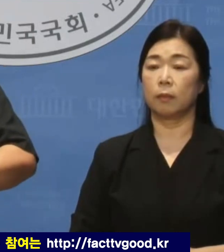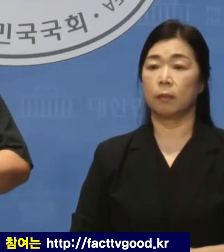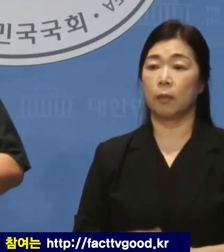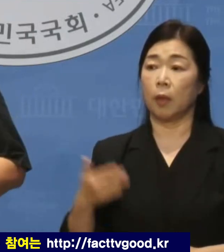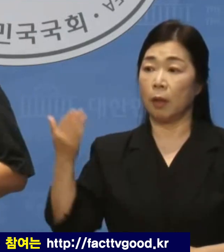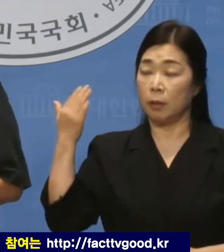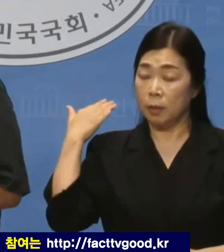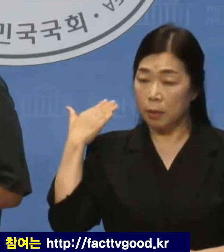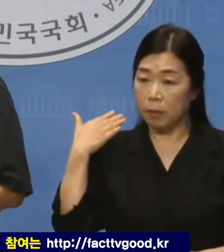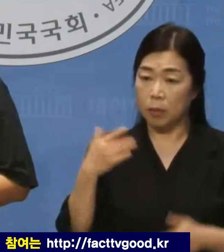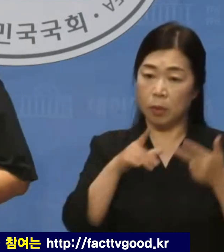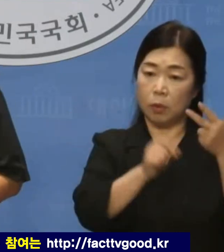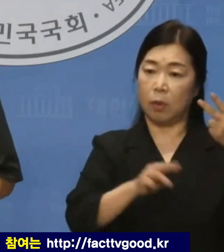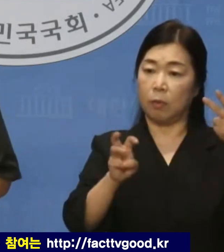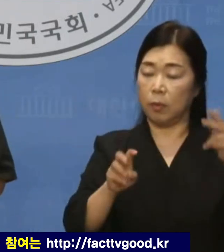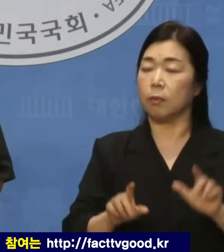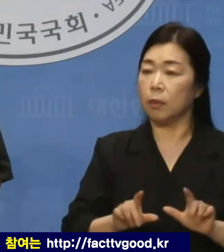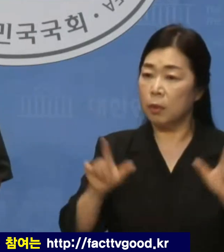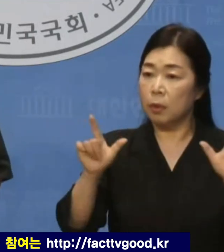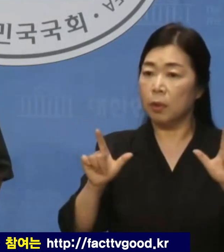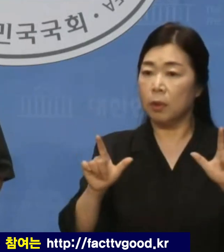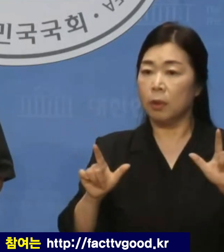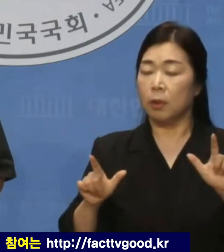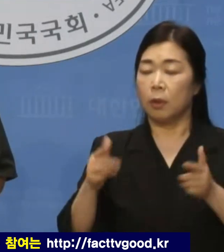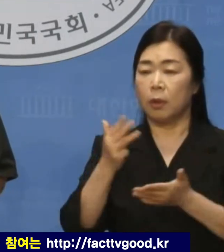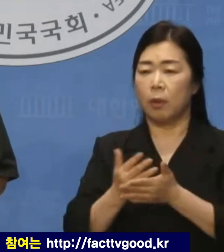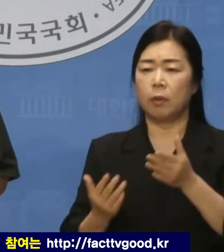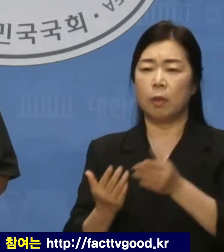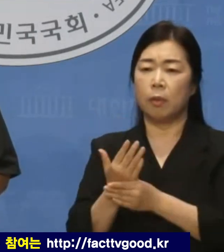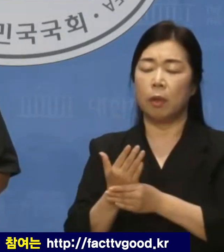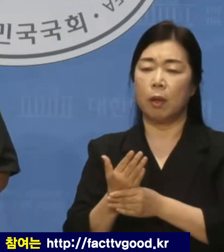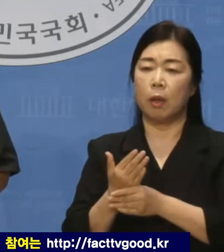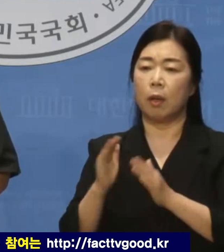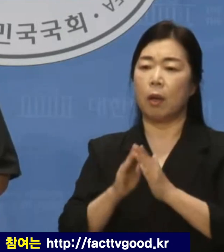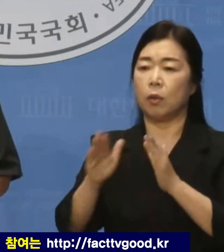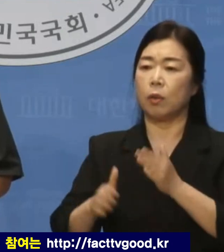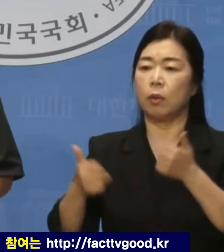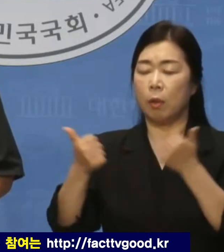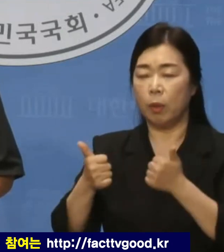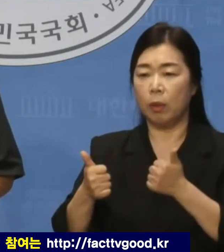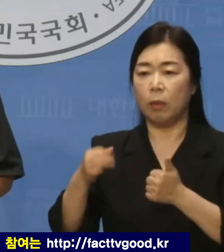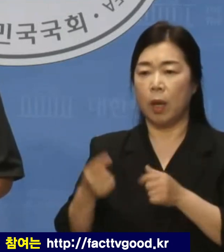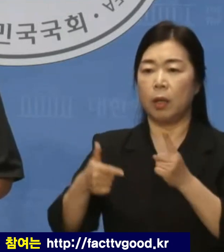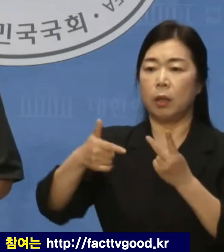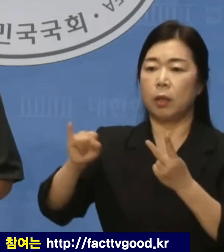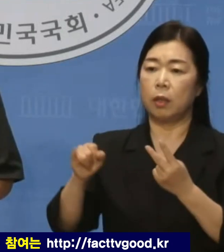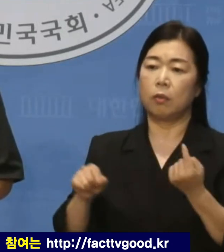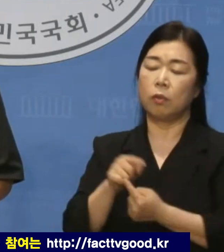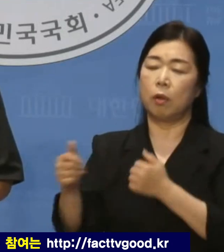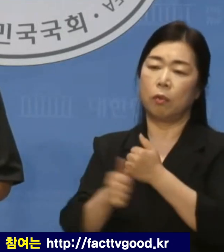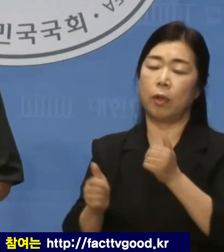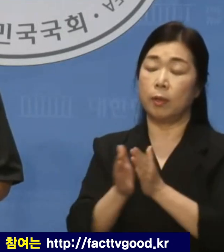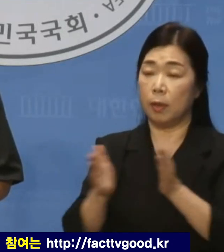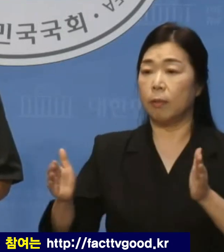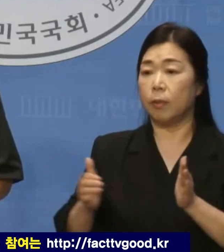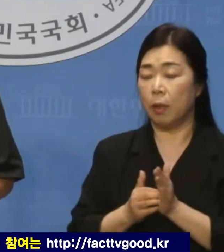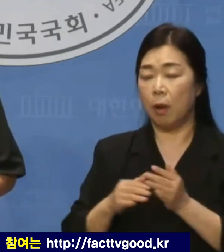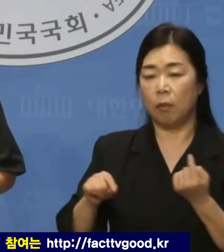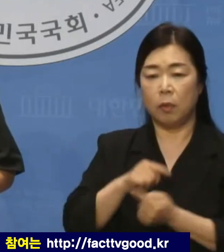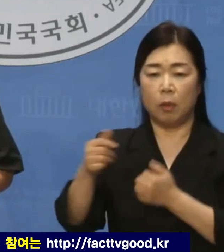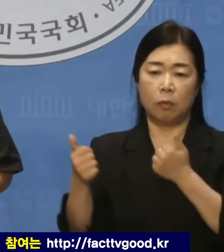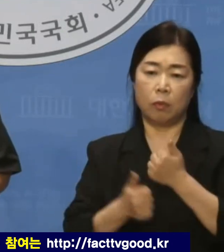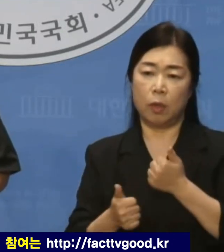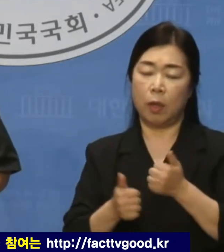네, 지난 7월 30일 이태원 참사 유가족협의회는 2기 운영위원회가 출범되었습니다. 2기